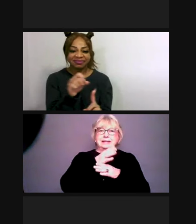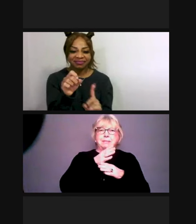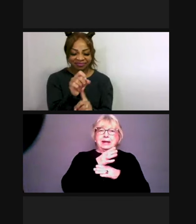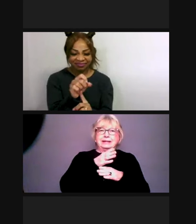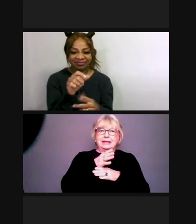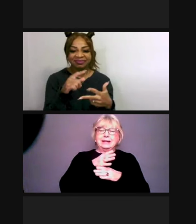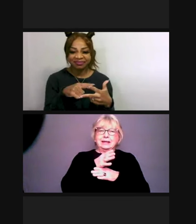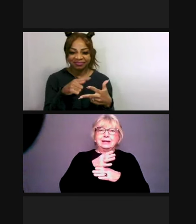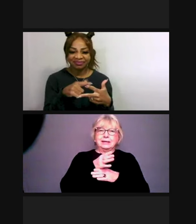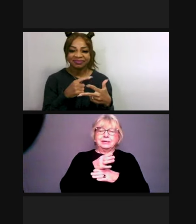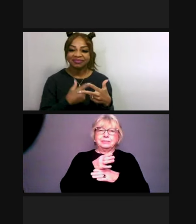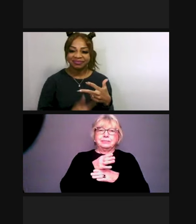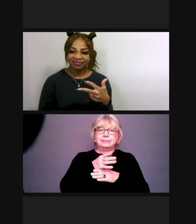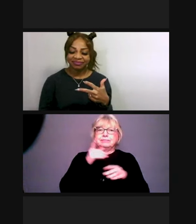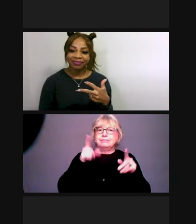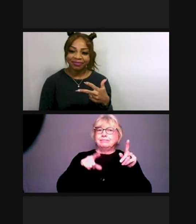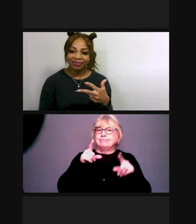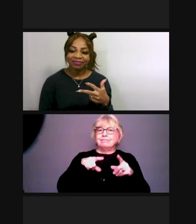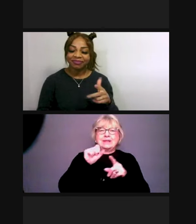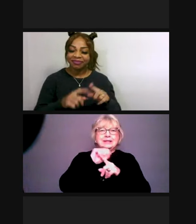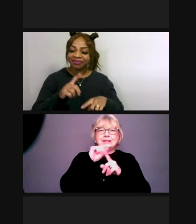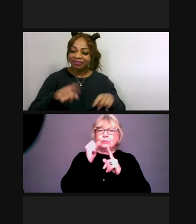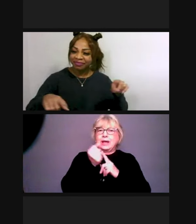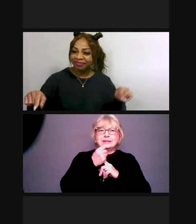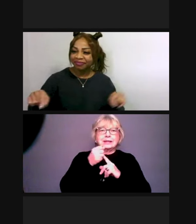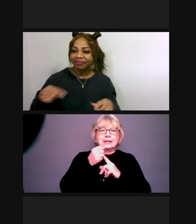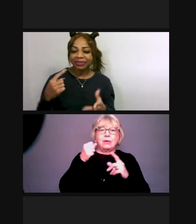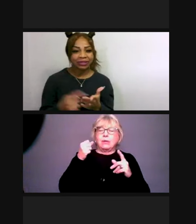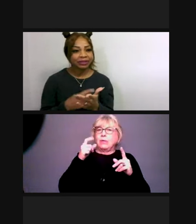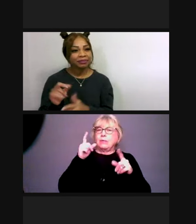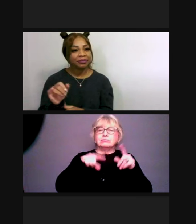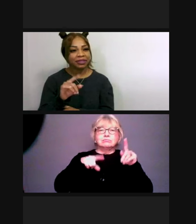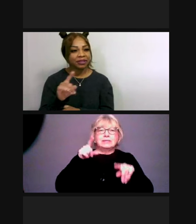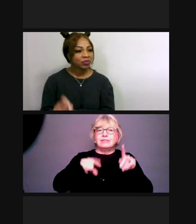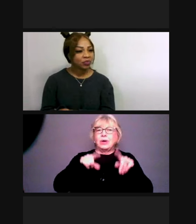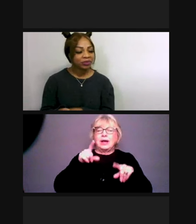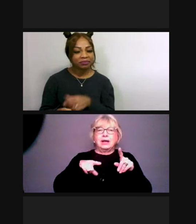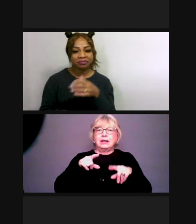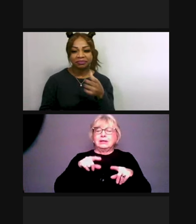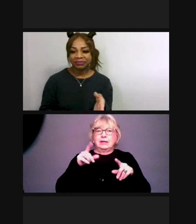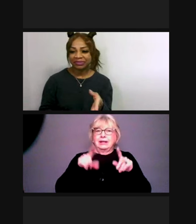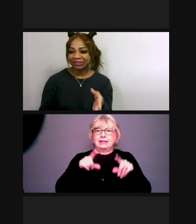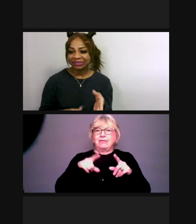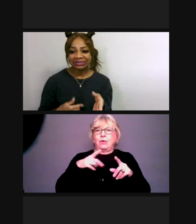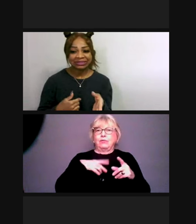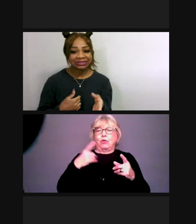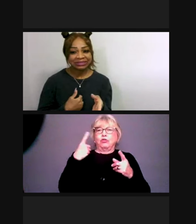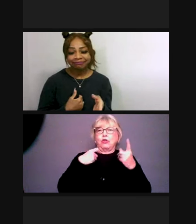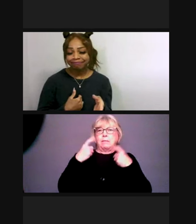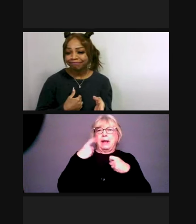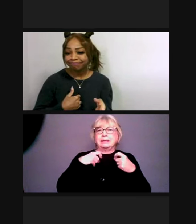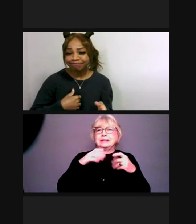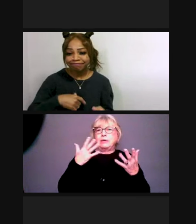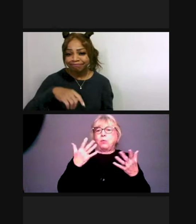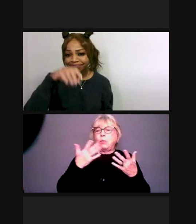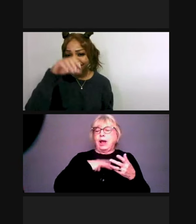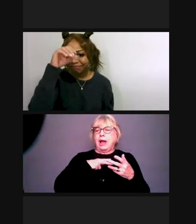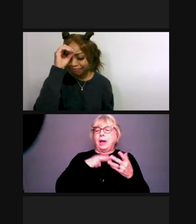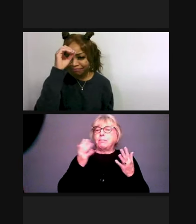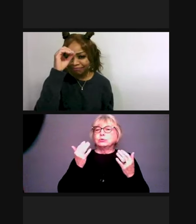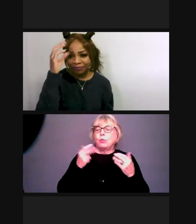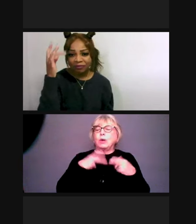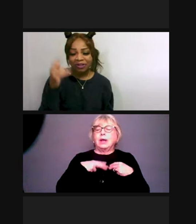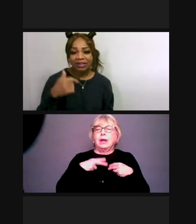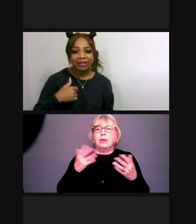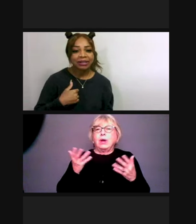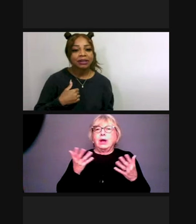ça dépend des situations. Parfois, lorsqu'on me pose cette question, à savoir quels sont mes besoins et